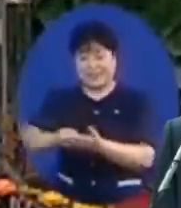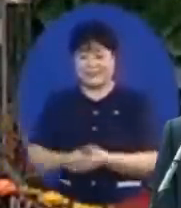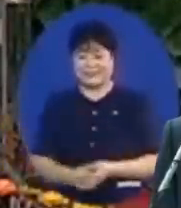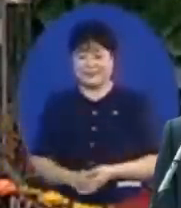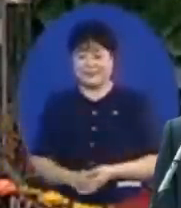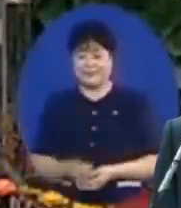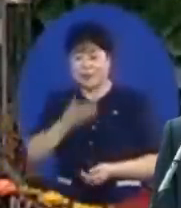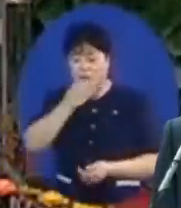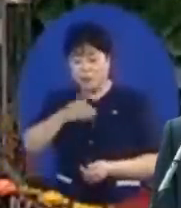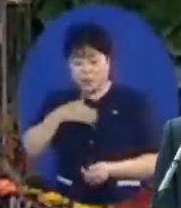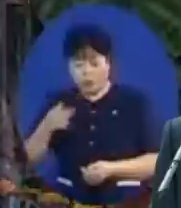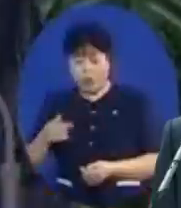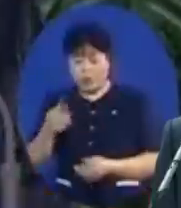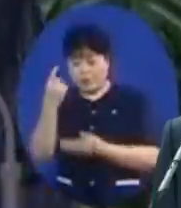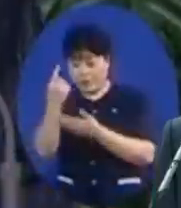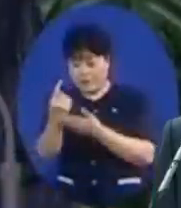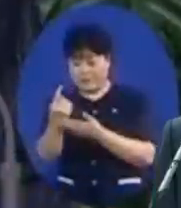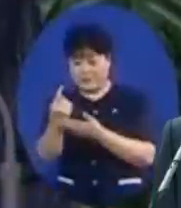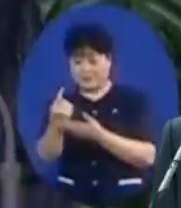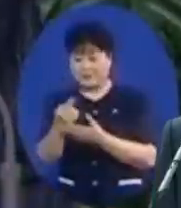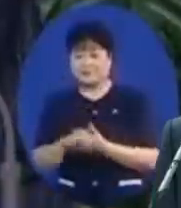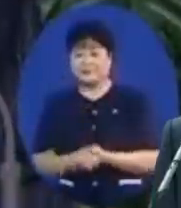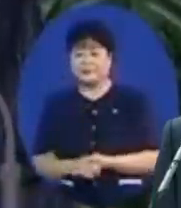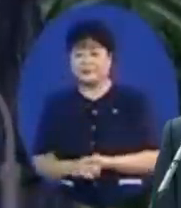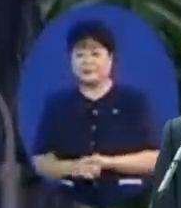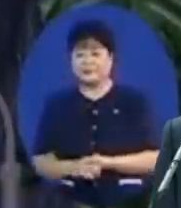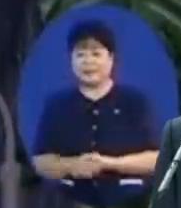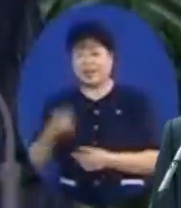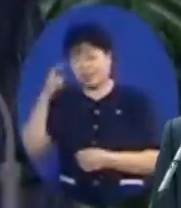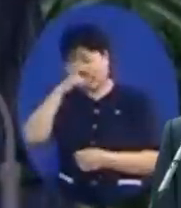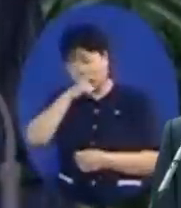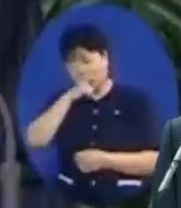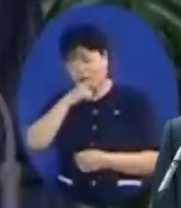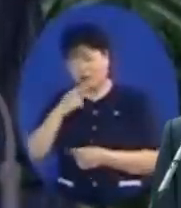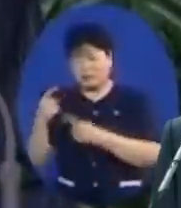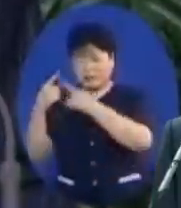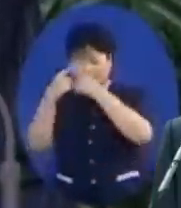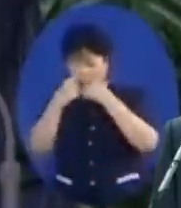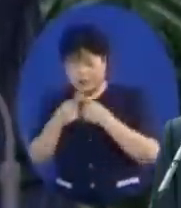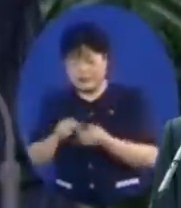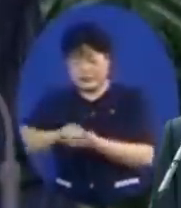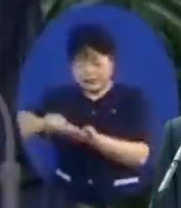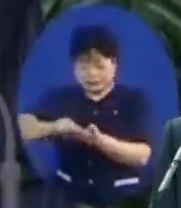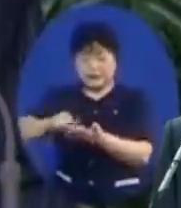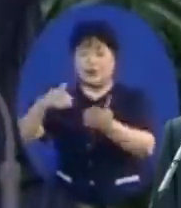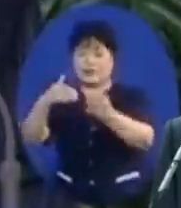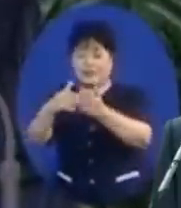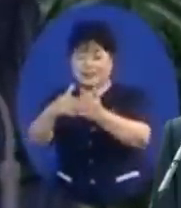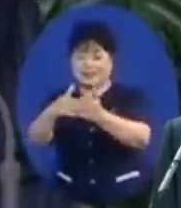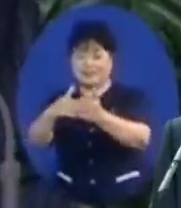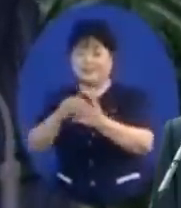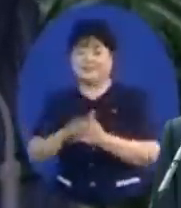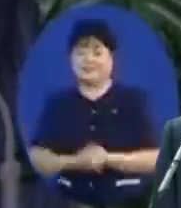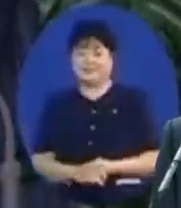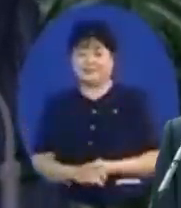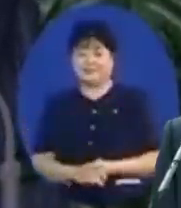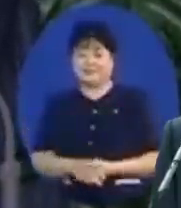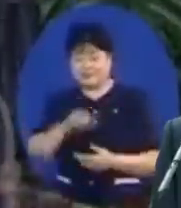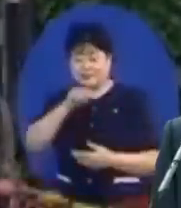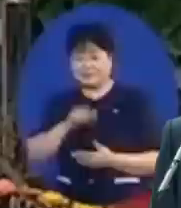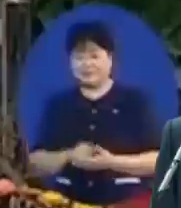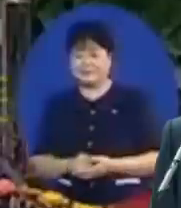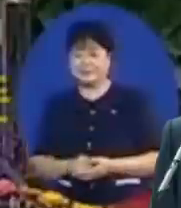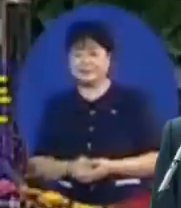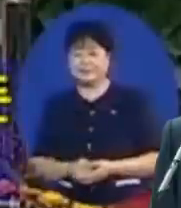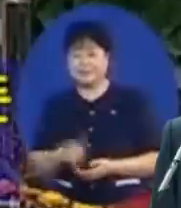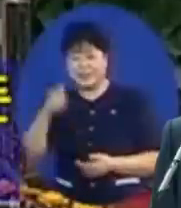보혈은 우리에게 와서 우리에게 더럽고 험된 것을 다 지워버린 것입니다. 요한 1서 1장 7절에